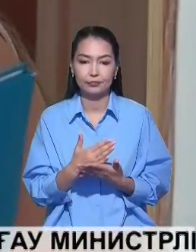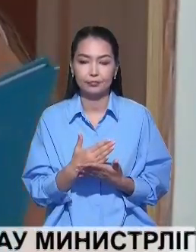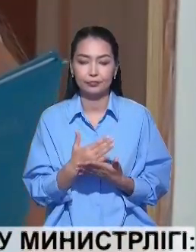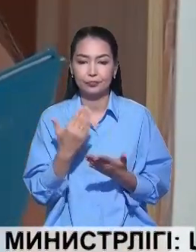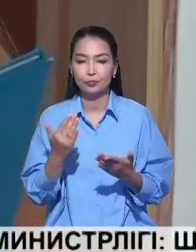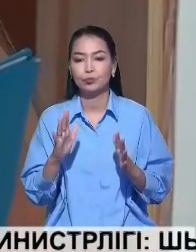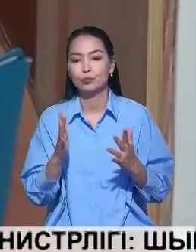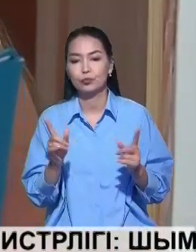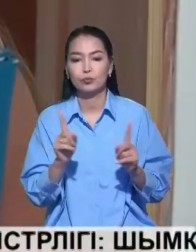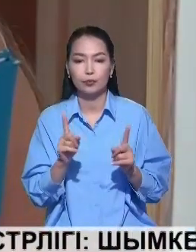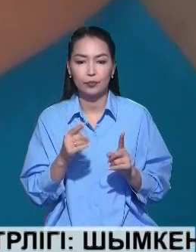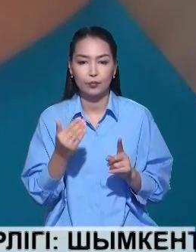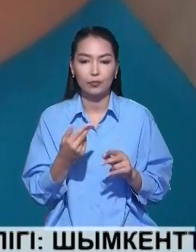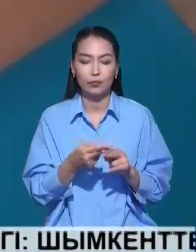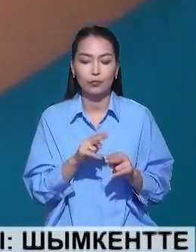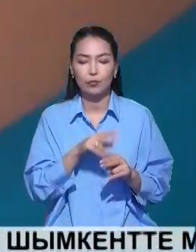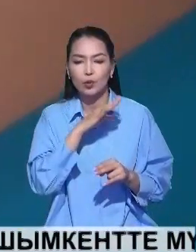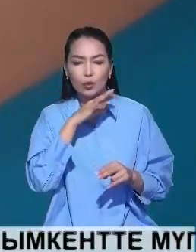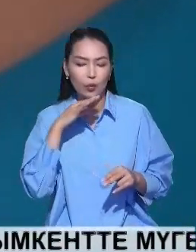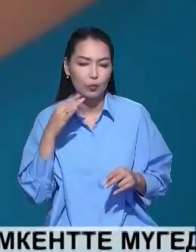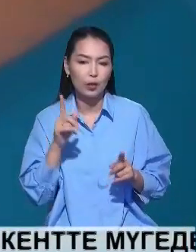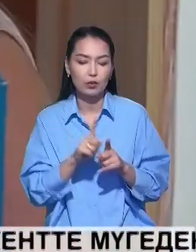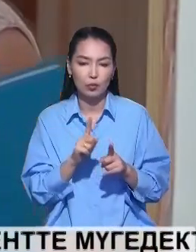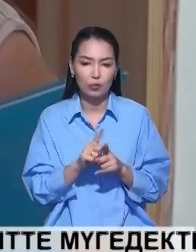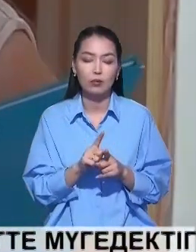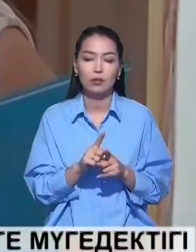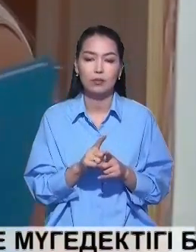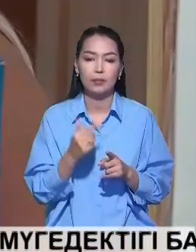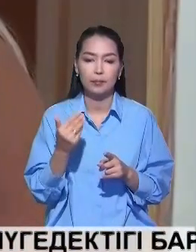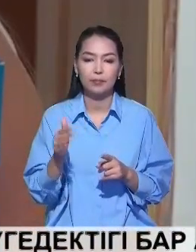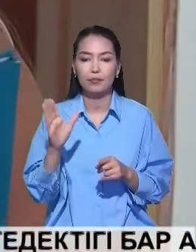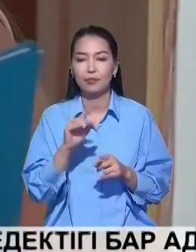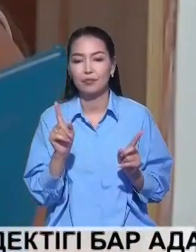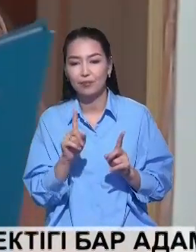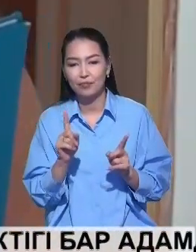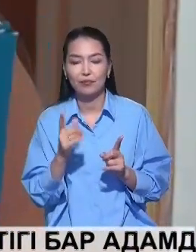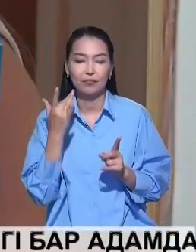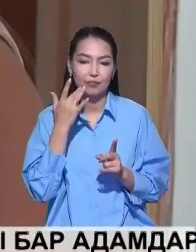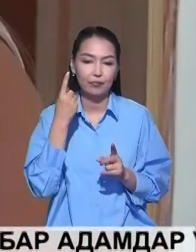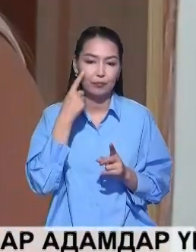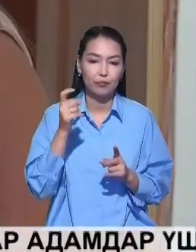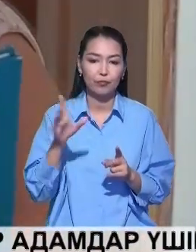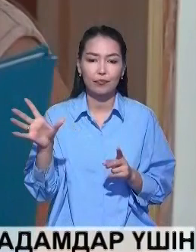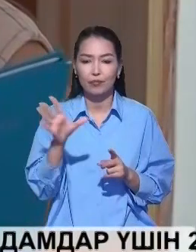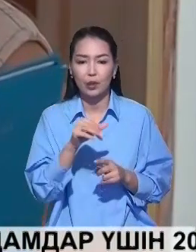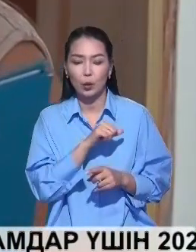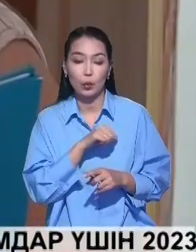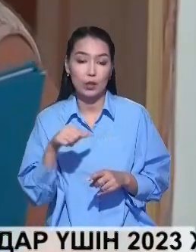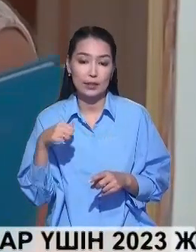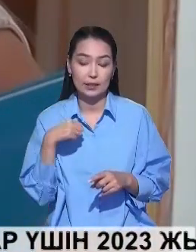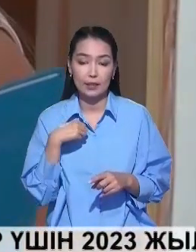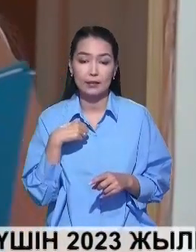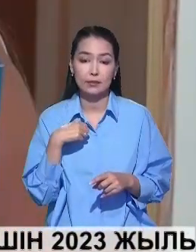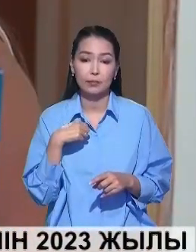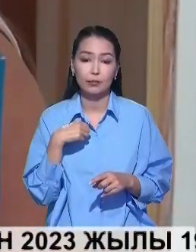болады. Башымнан көп үйрендім. Әйел адамыз қой, сұранып атамыз, кетіп атамыз бір жақтарға соған бәріне өте